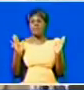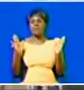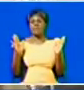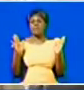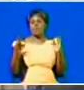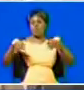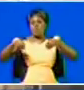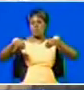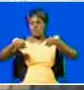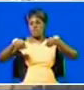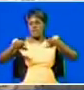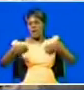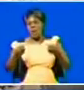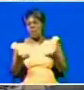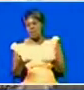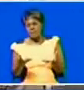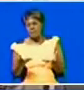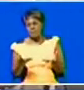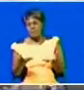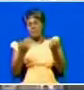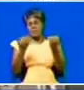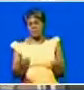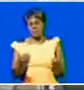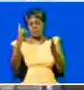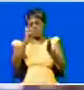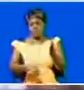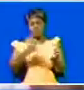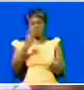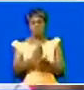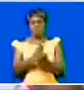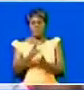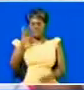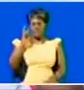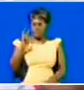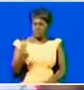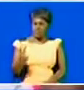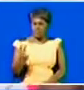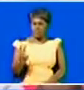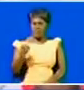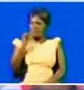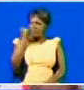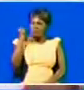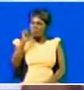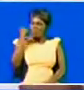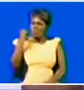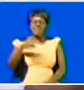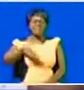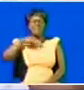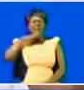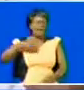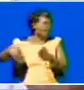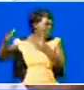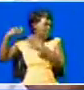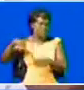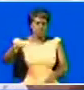the quality, quantity and all that what is required to be verified. Maana ukiangalia kama ni mumias sugar ilikufa samani,